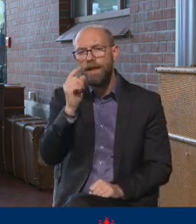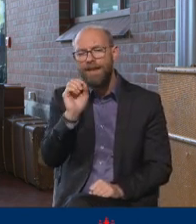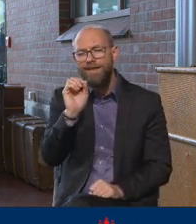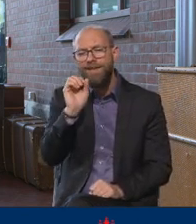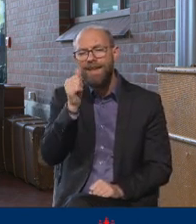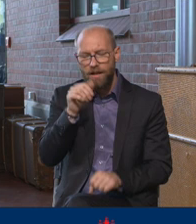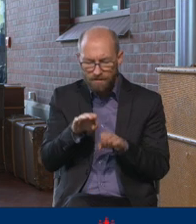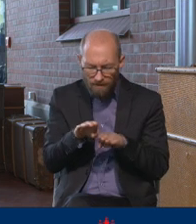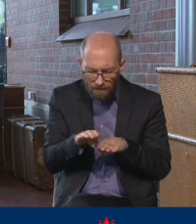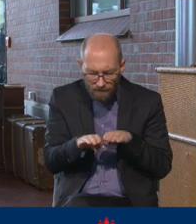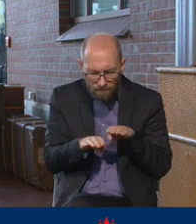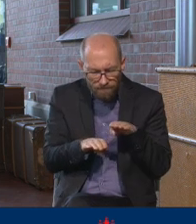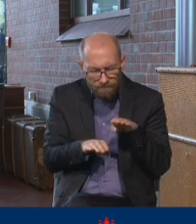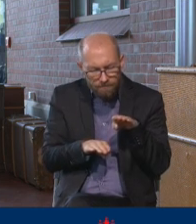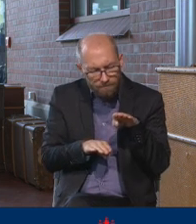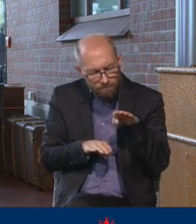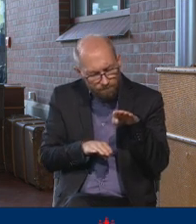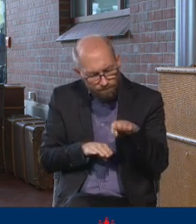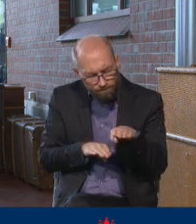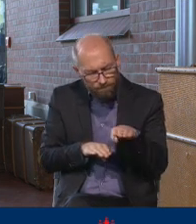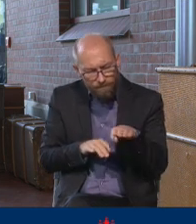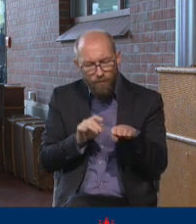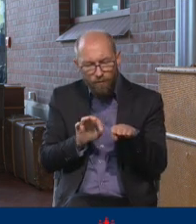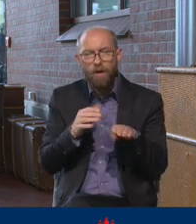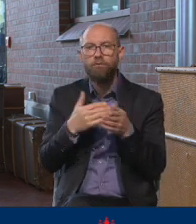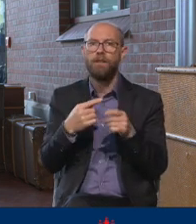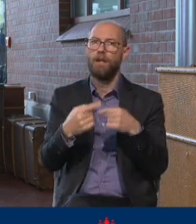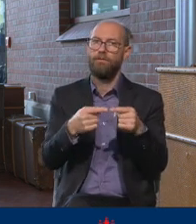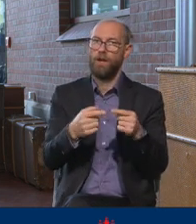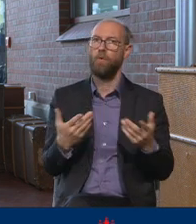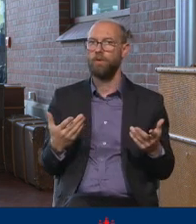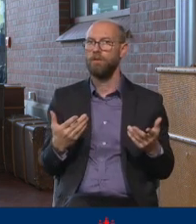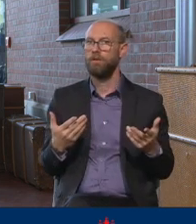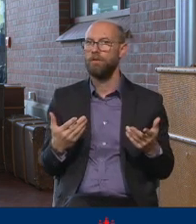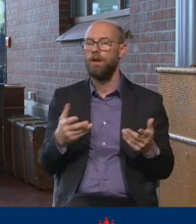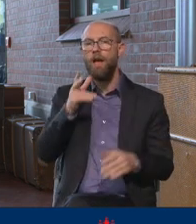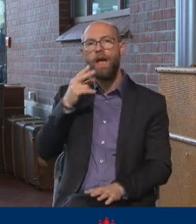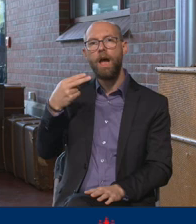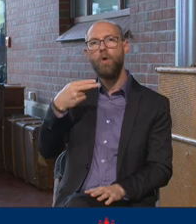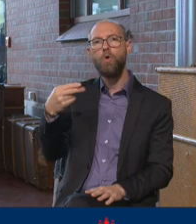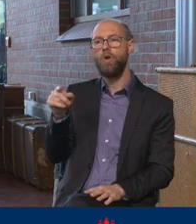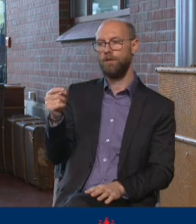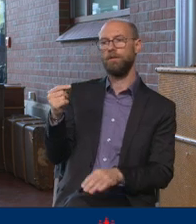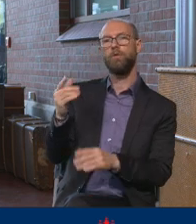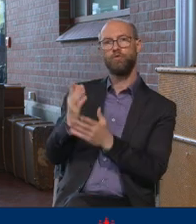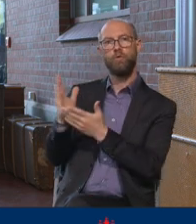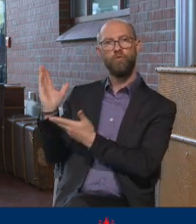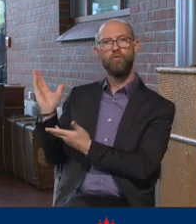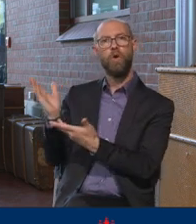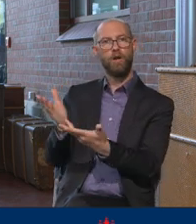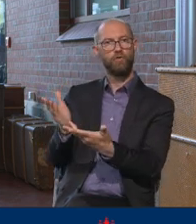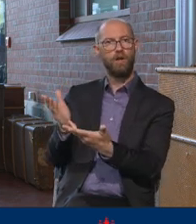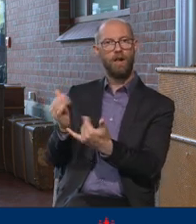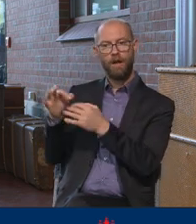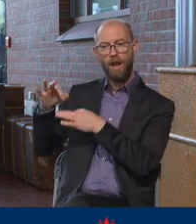wichtiger zwar aber es ist ein trittstein der weiteren entwicklung erhöhen hatte es vorgestellt und wir haben